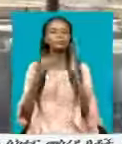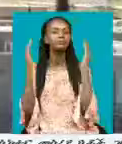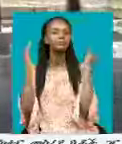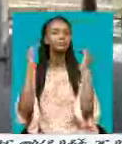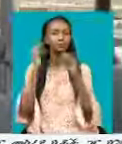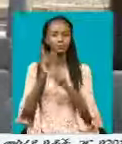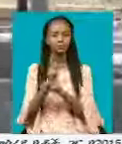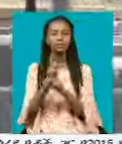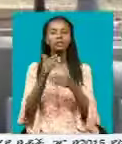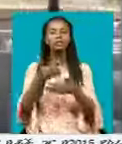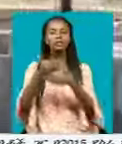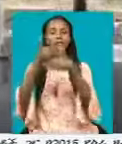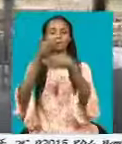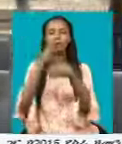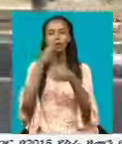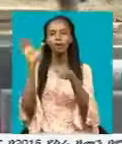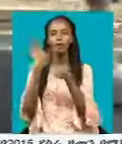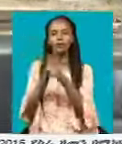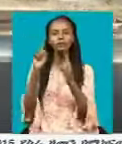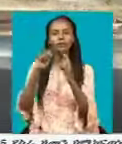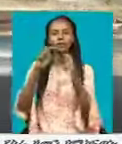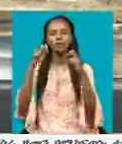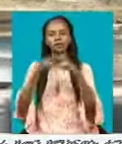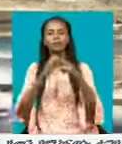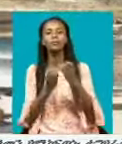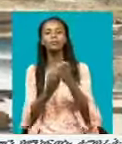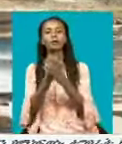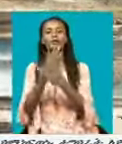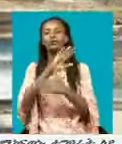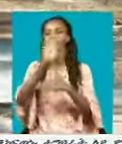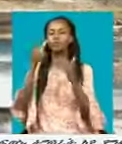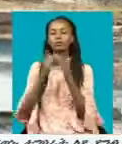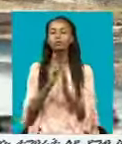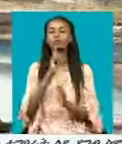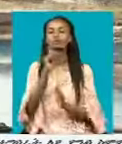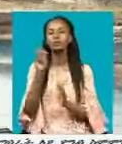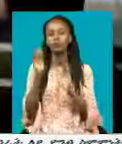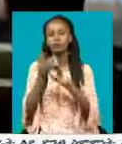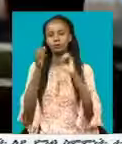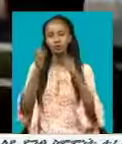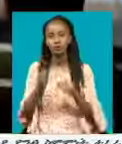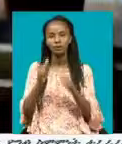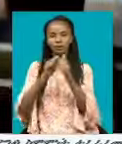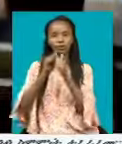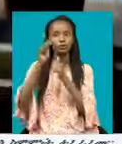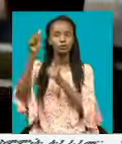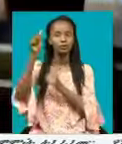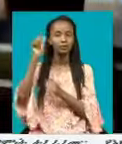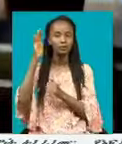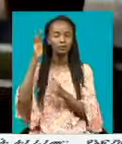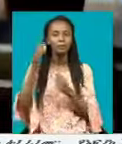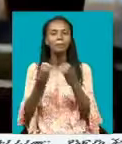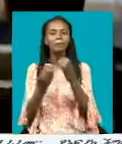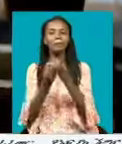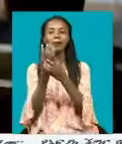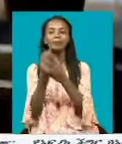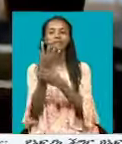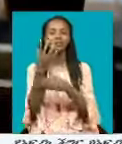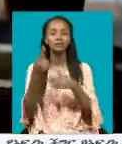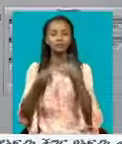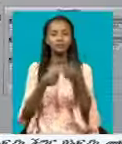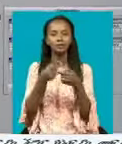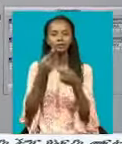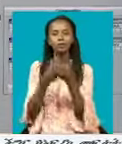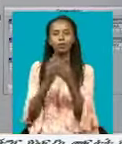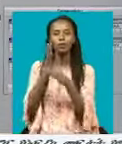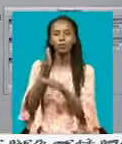ሲጠብቅ ከግድቡ ውሃ ሙሌት እስከ ኤሌክትሪክ ማመንጨት ሁሉም እውን መሆን ችሏል። ሩቅ የሚመስለው የማመንጨት ሂደት ከዛም